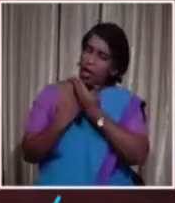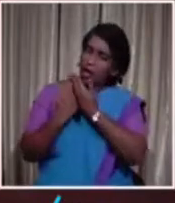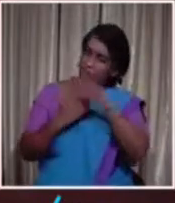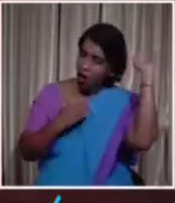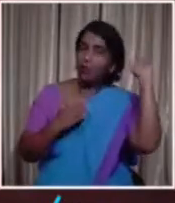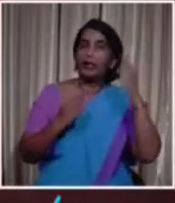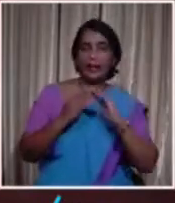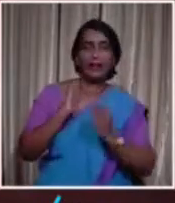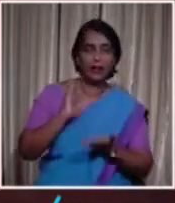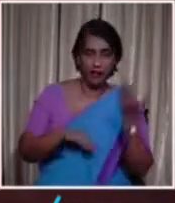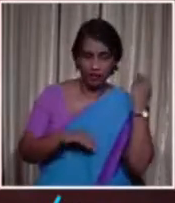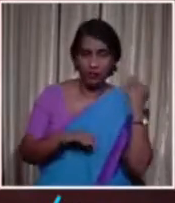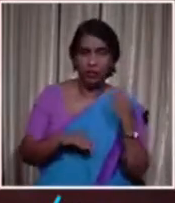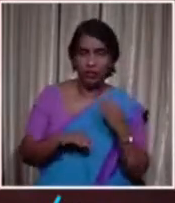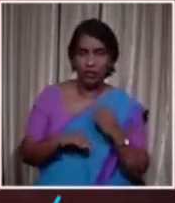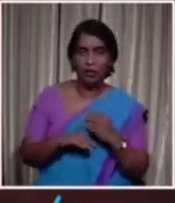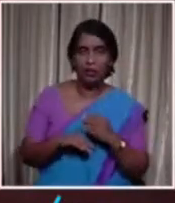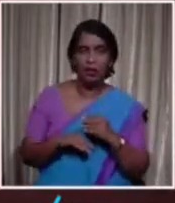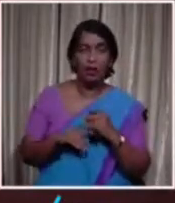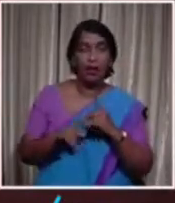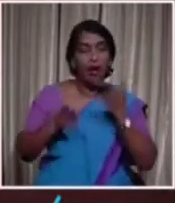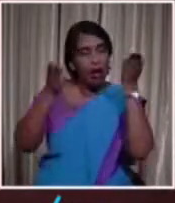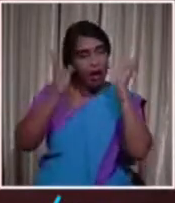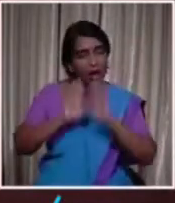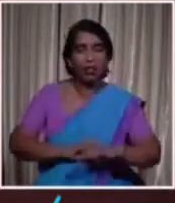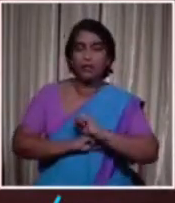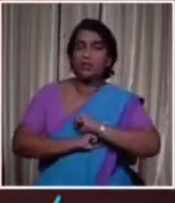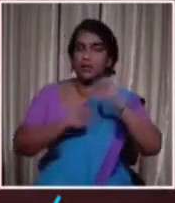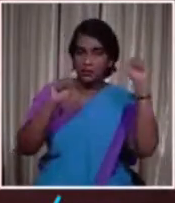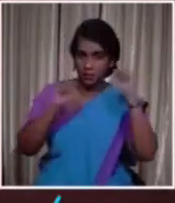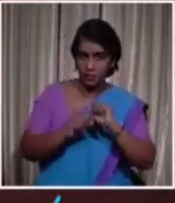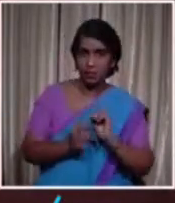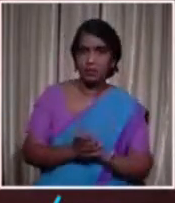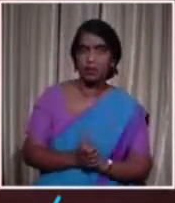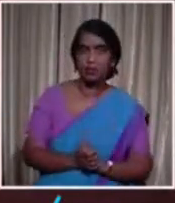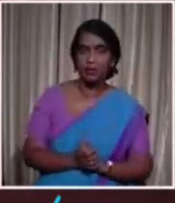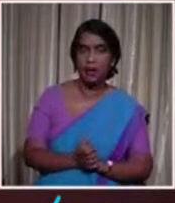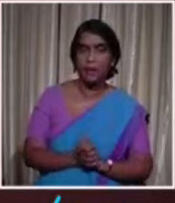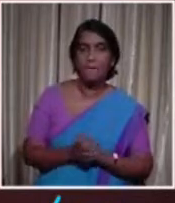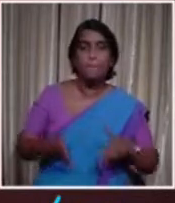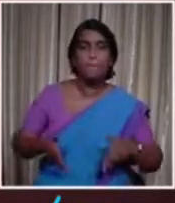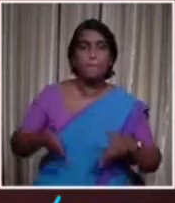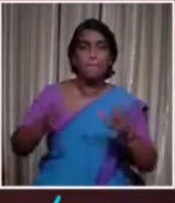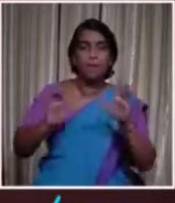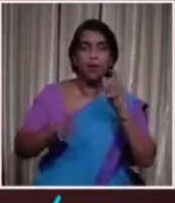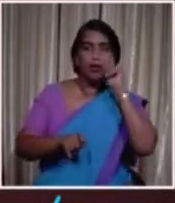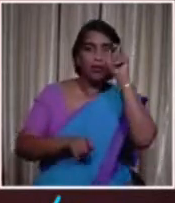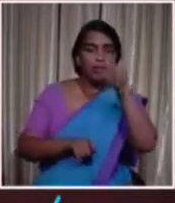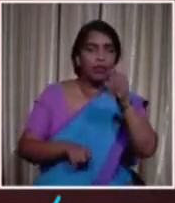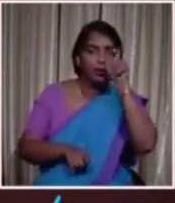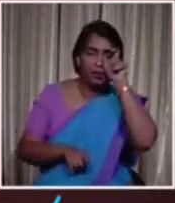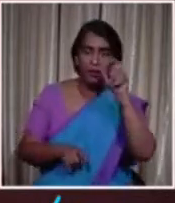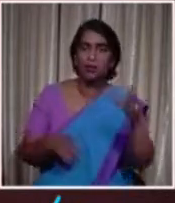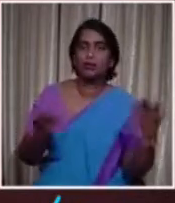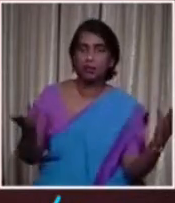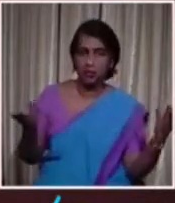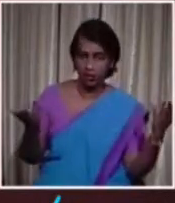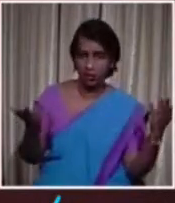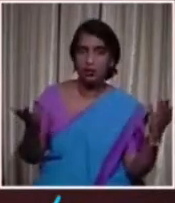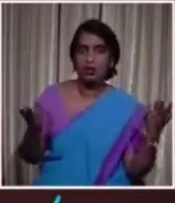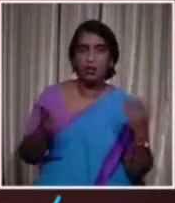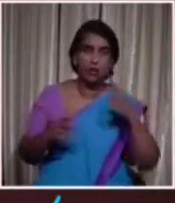කිව්වා. අවසන් සටන කිව්වා. විලේ විධානෙත් ඉන්න කිව්වා. පාරේවත් පුරව දැක්කේ නැහැ. ගරු